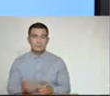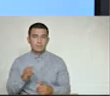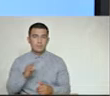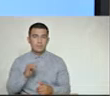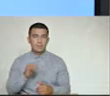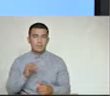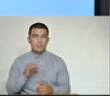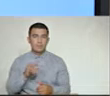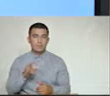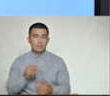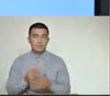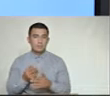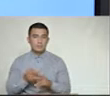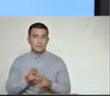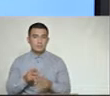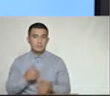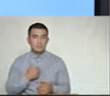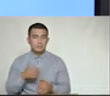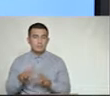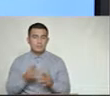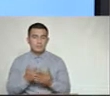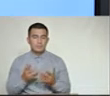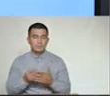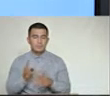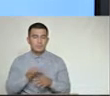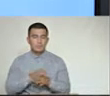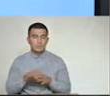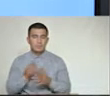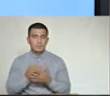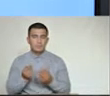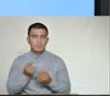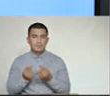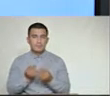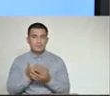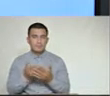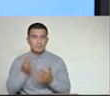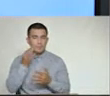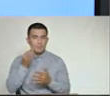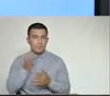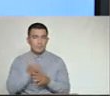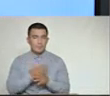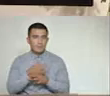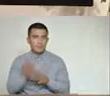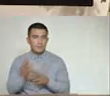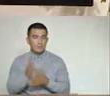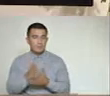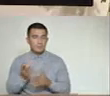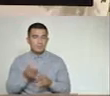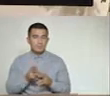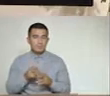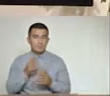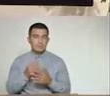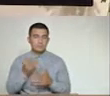Tufilkaning harakatlanishi. Tufilkaning sirti mayda kipriklar bilan qoplangan. Tufilka